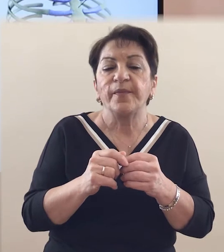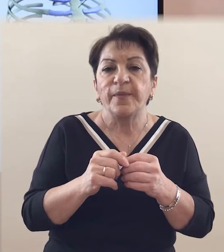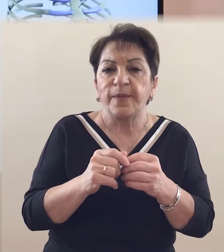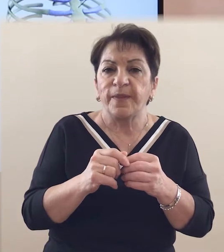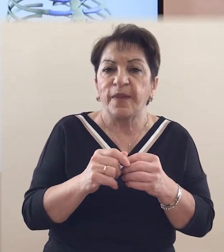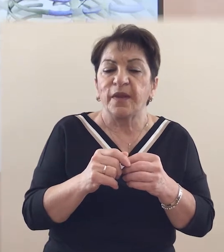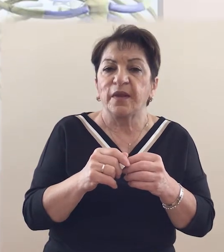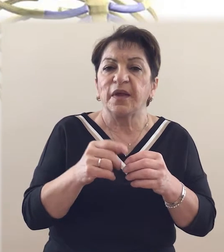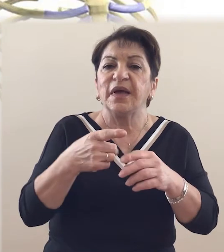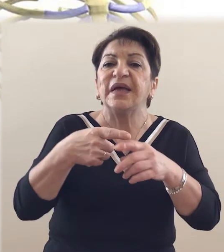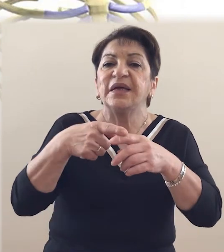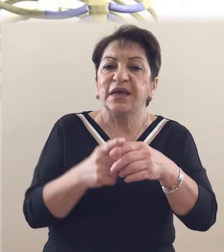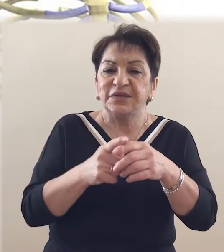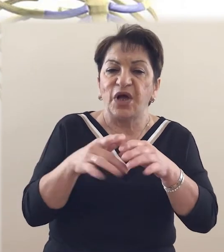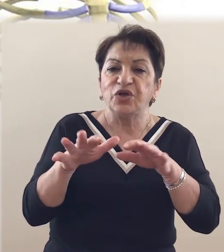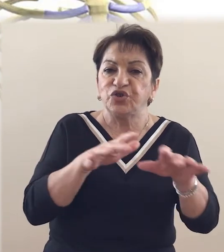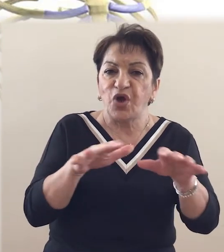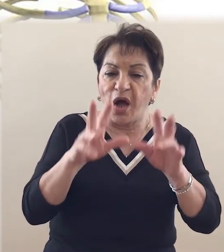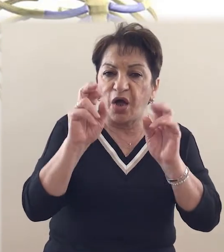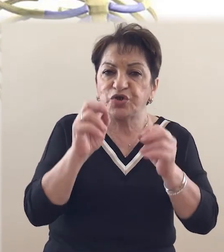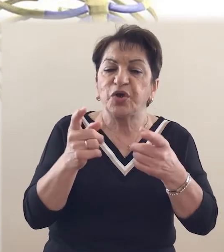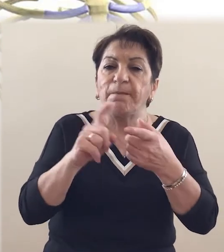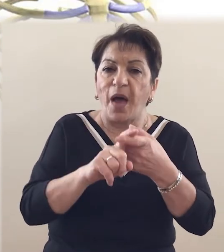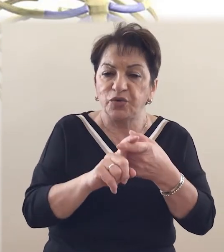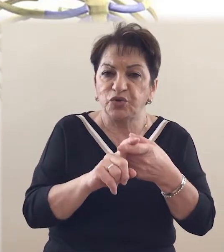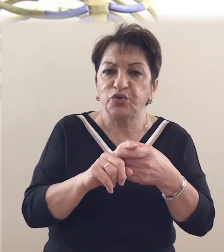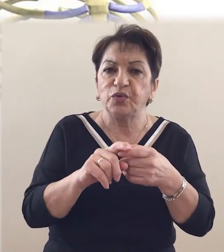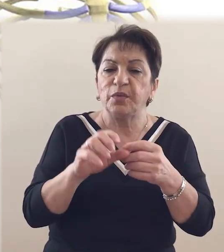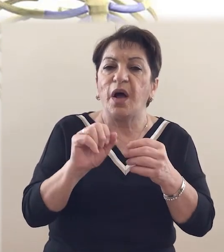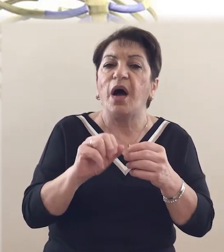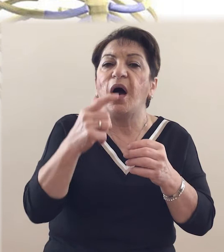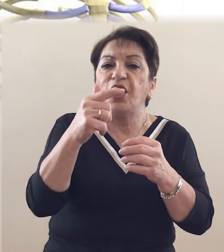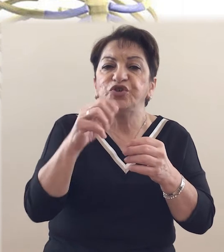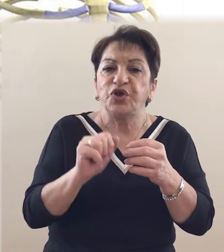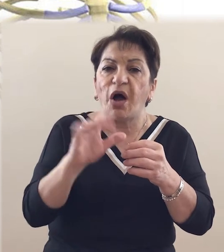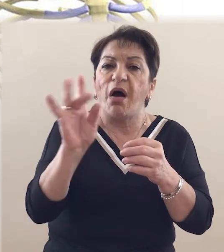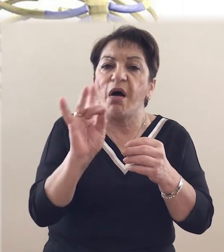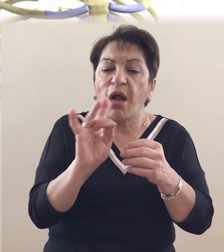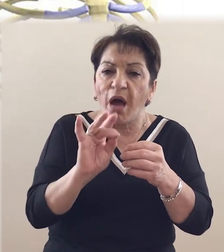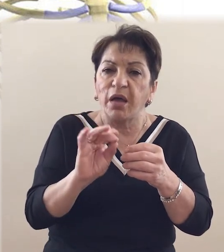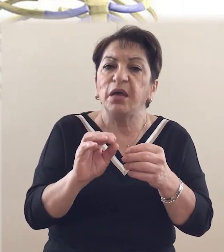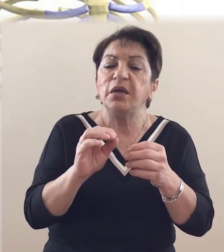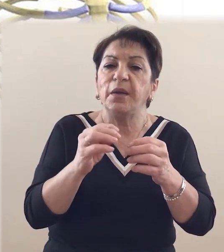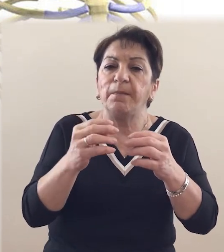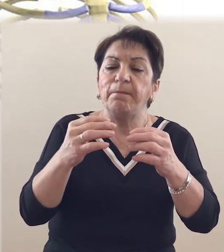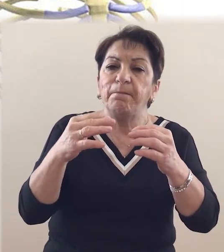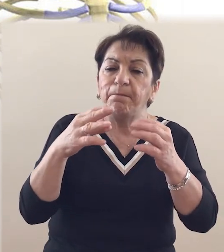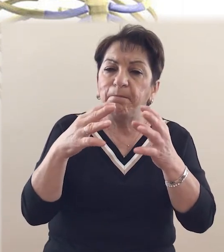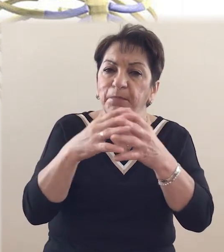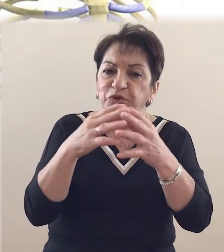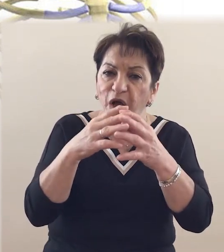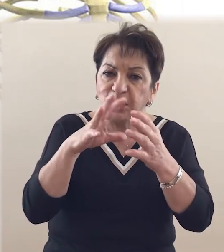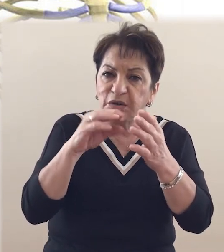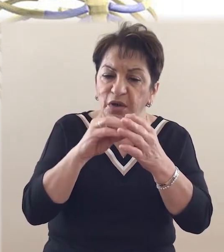տեսակին՝ կիսաշարժ միացում։ Կիսաշարժ միացումը իրականանում է աճառային միջադիրների օգնությամբ, որոնք տալիս